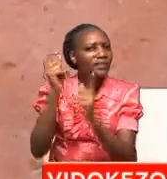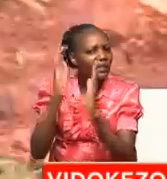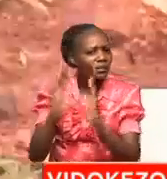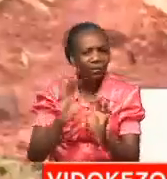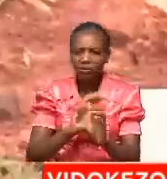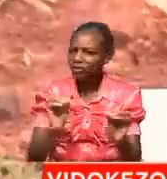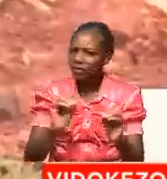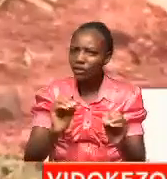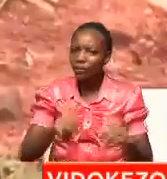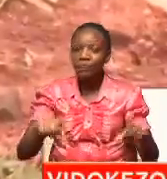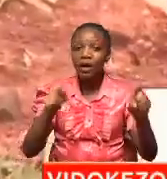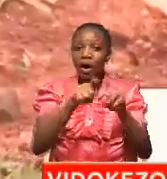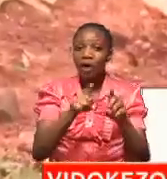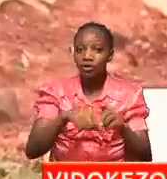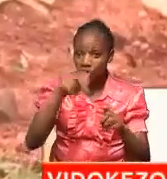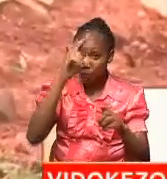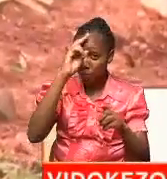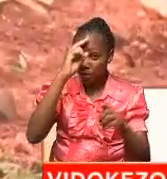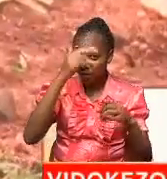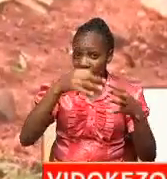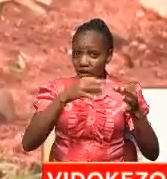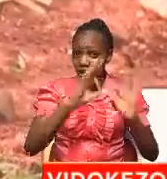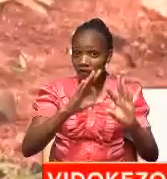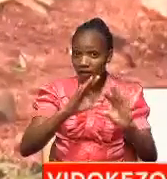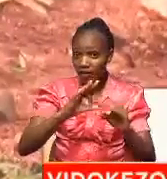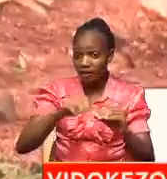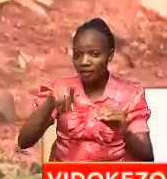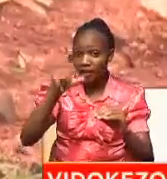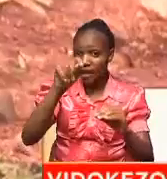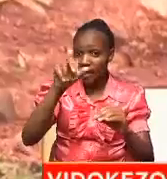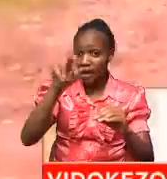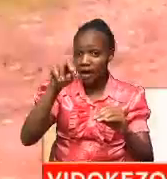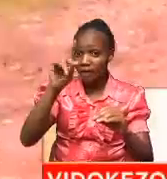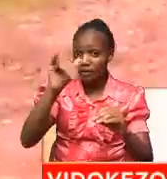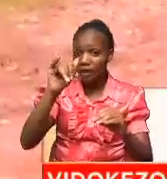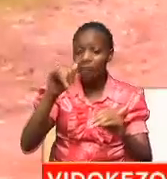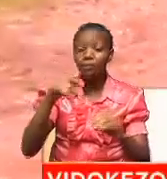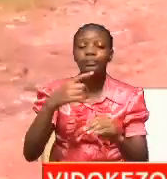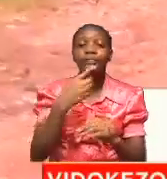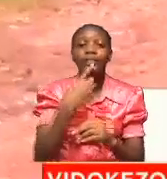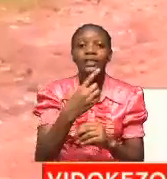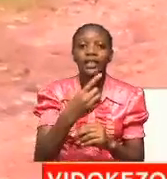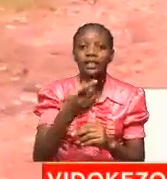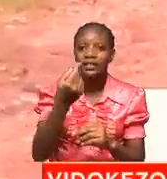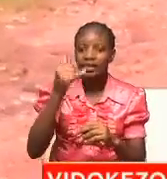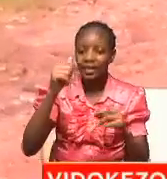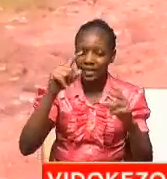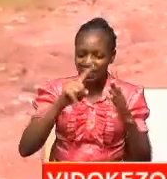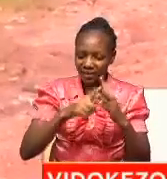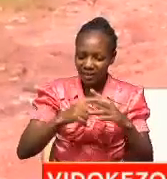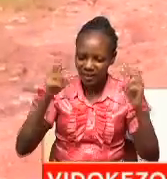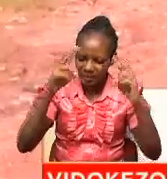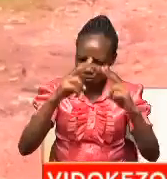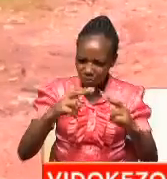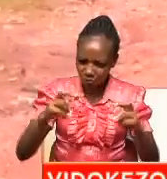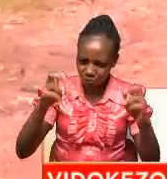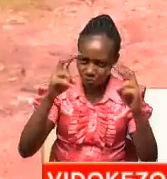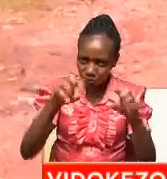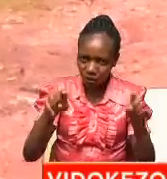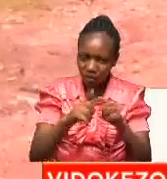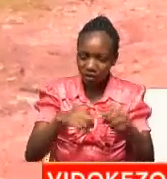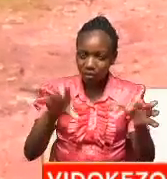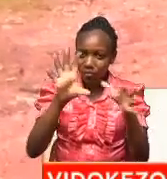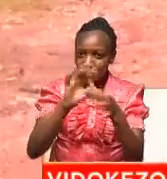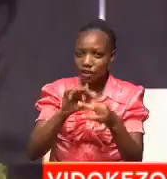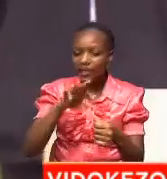wanauliwa. Afisa mkuu wa polisi kaunti ndogo ya Tarbo, Eliud Maiyo, amesema wameanzisha uchunguzi kwa ushirikiano na wazee